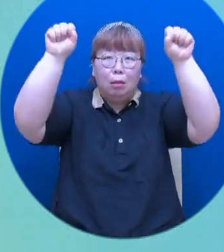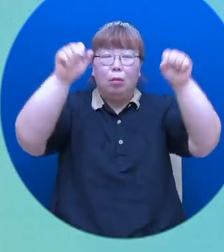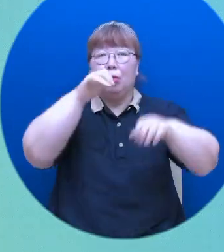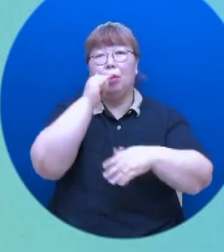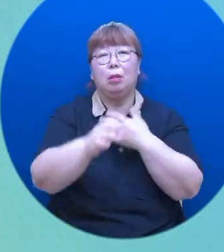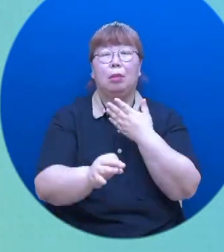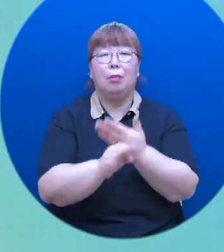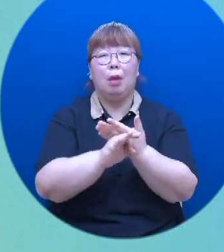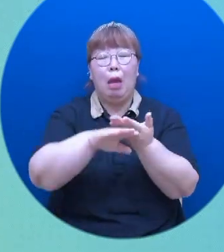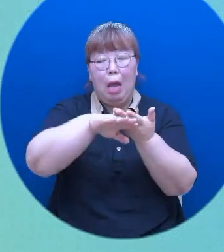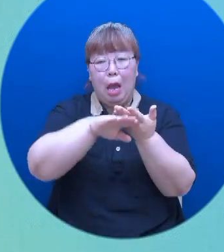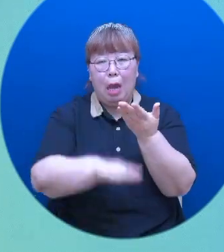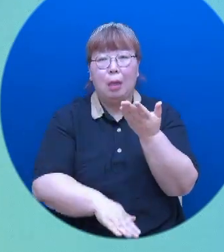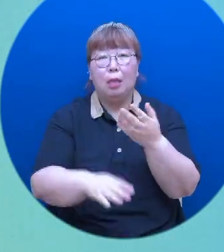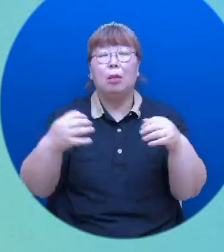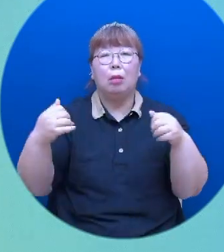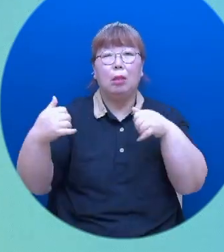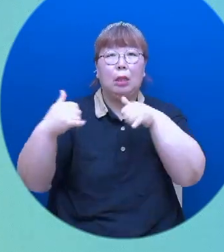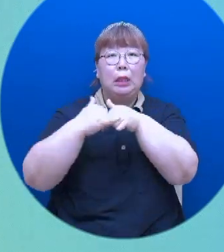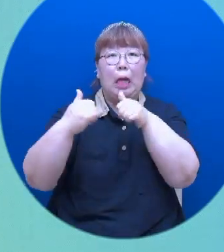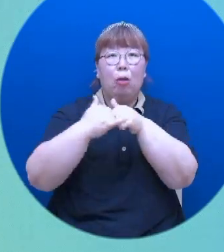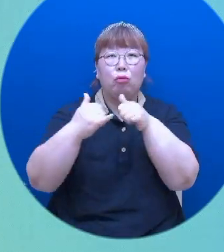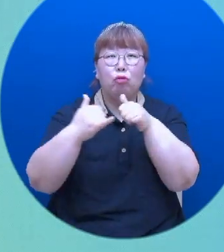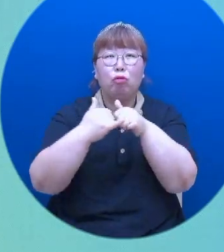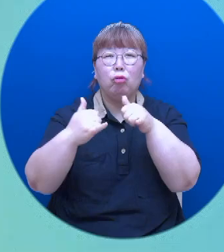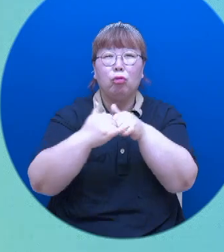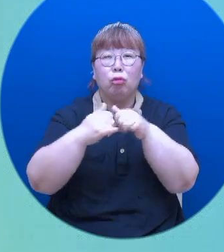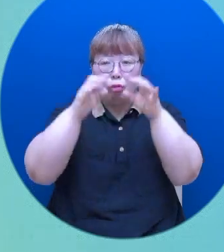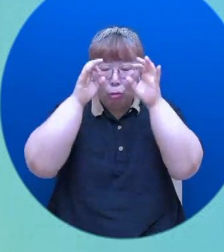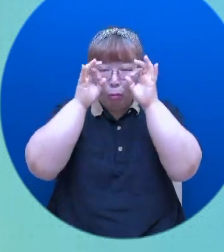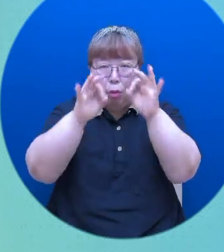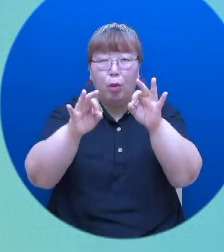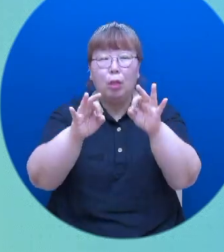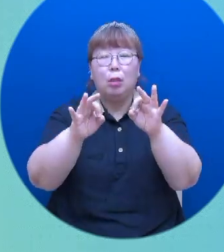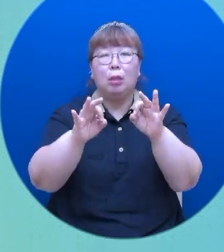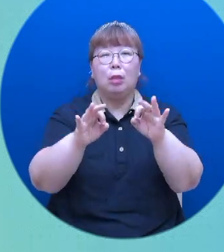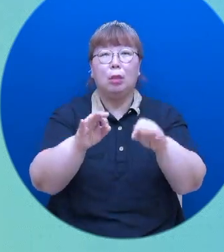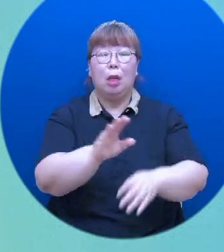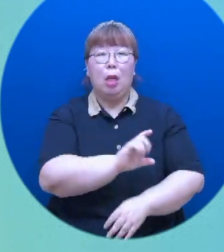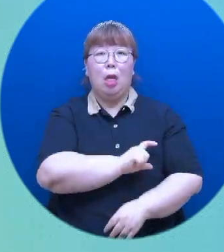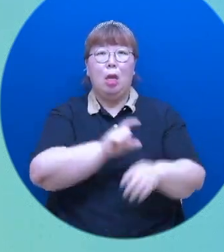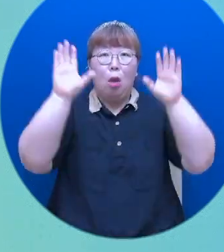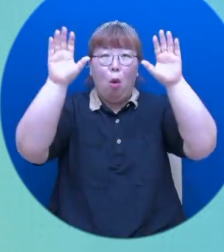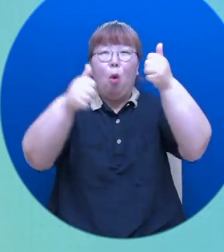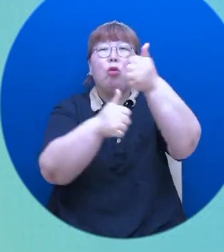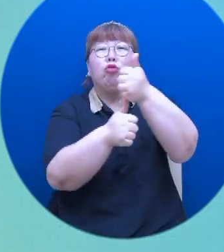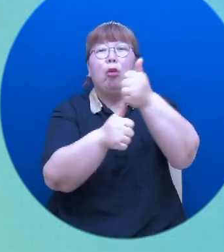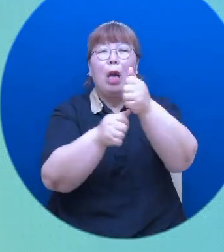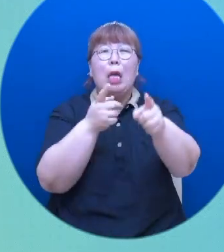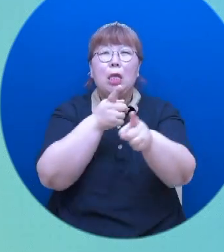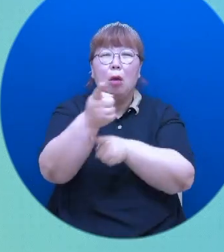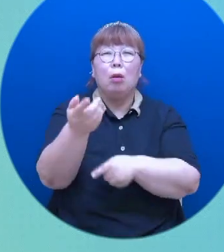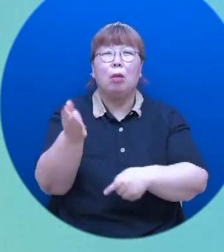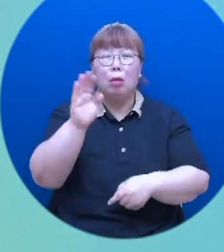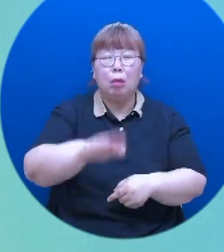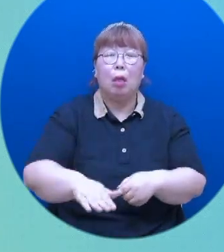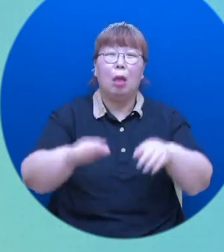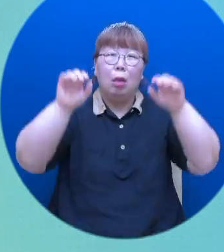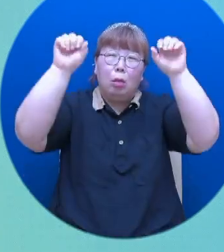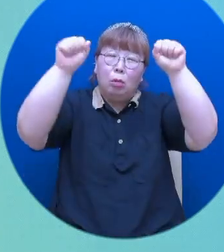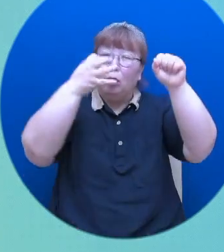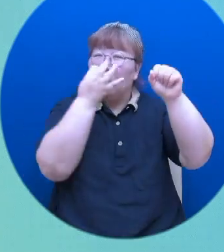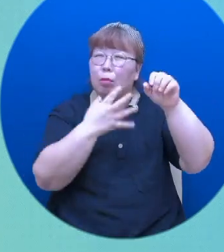아래서 싸우고 있는 눈에 보이는 여호수아가 이겨요. 힘들어 손을 내리면